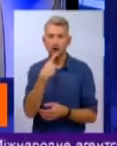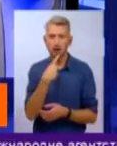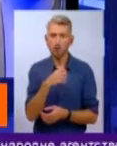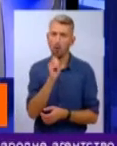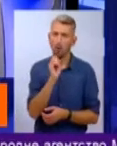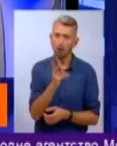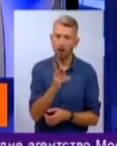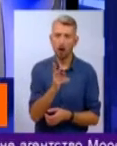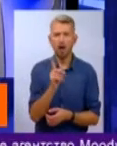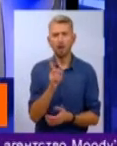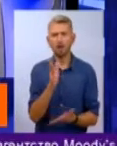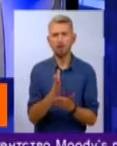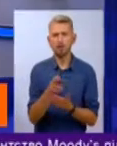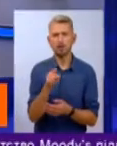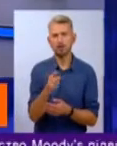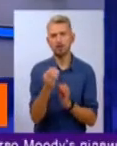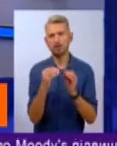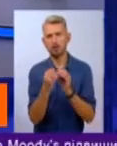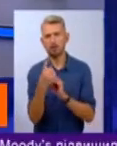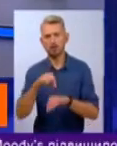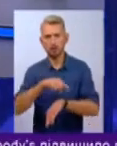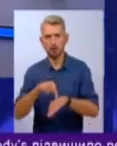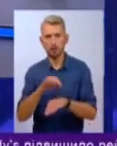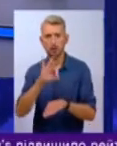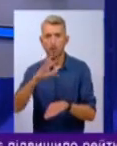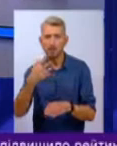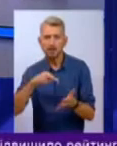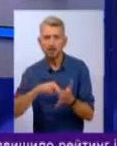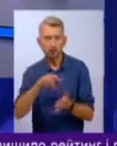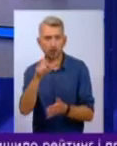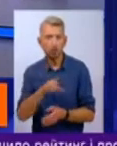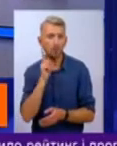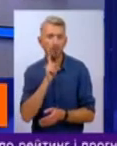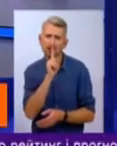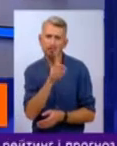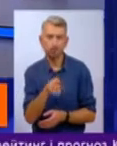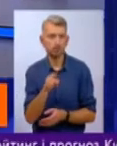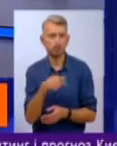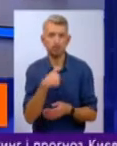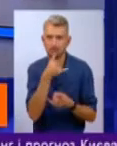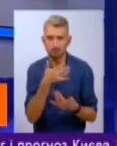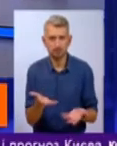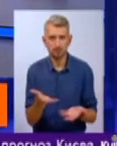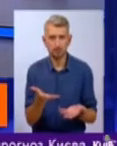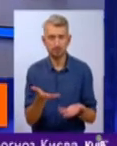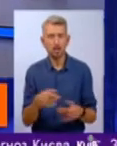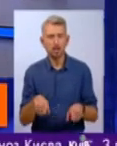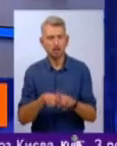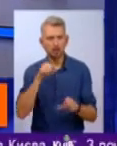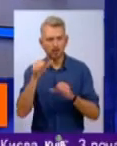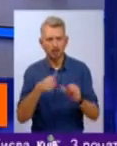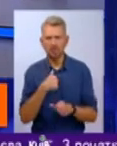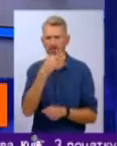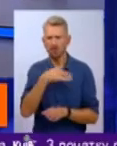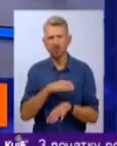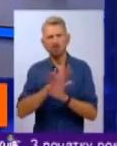ми маємо для тебе 10-11 годин. На півставки, що людина не піде молода, звичайно, вона не має можливості. І так, рік за... мені сказали, та